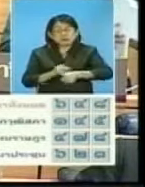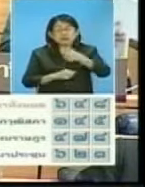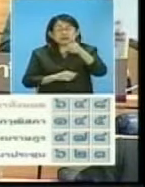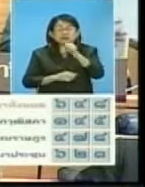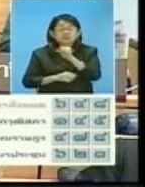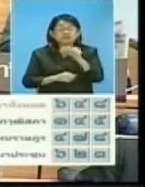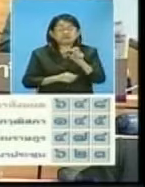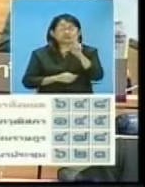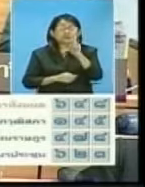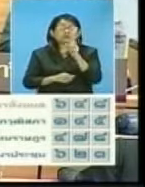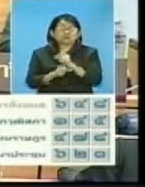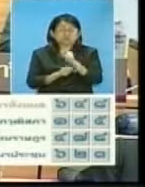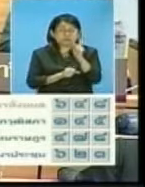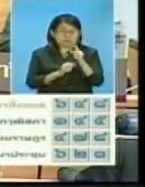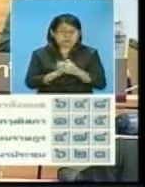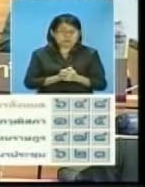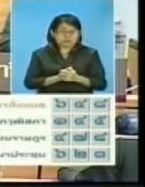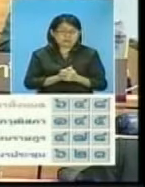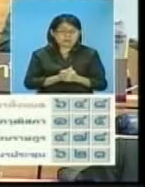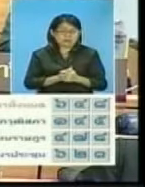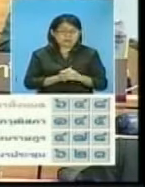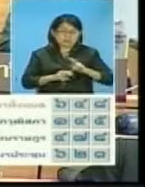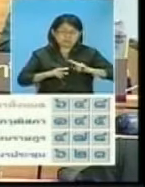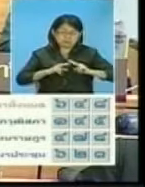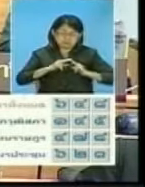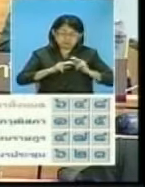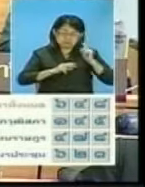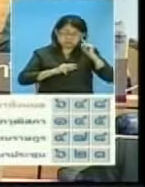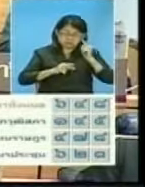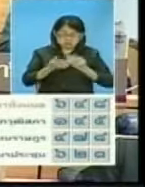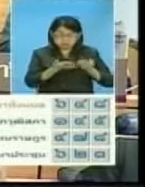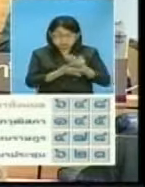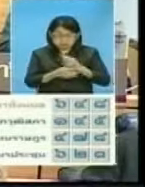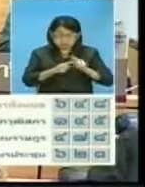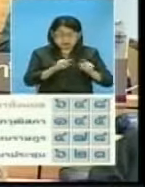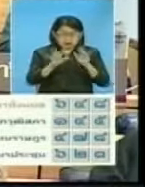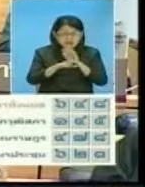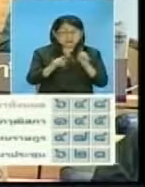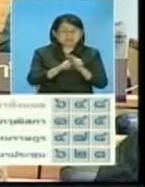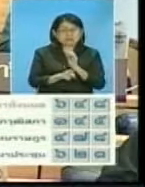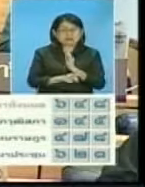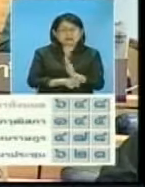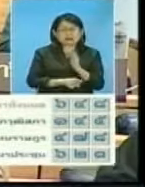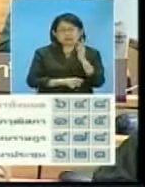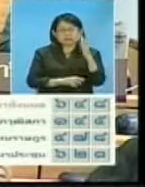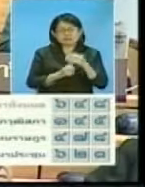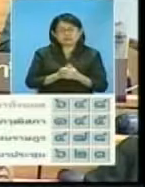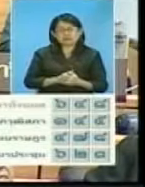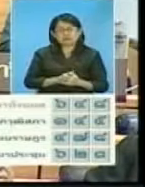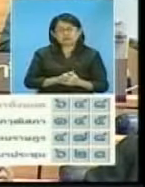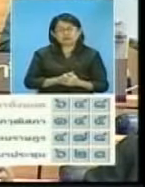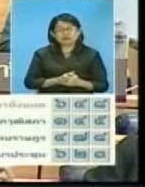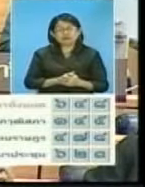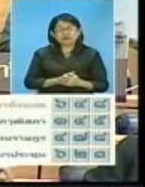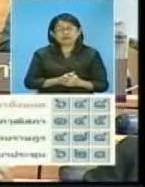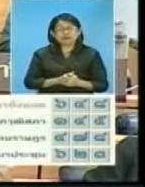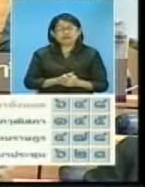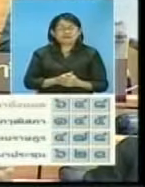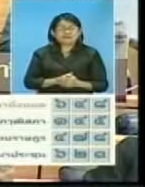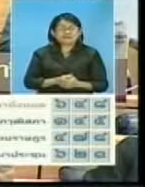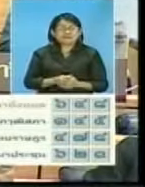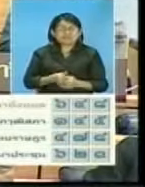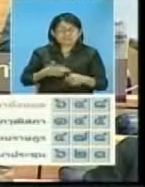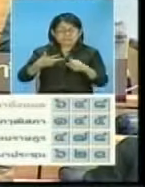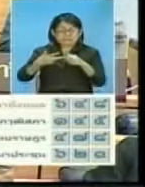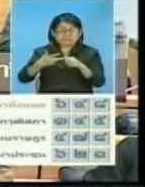จะทําหน้าที่สสร.ได้ไม่เป็นกลางหรือว่าไม่เป็นประชาธิปไตยนะครับ